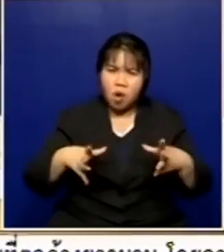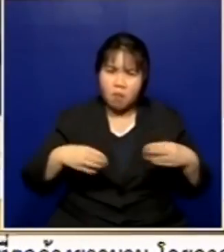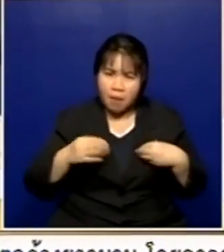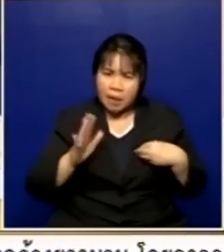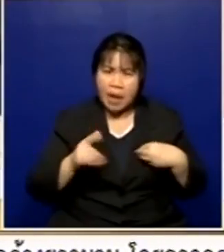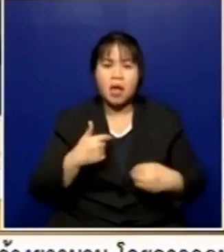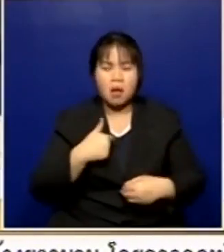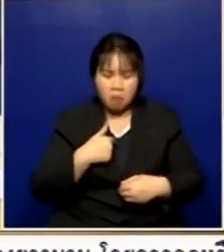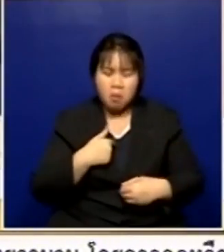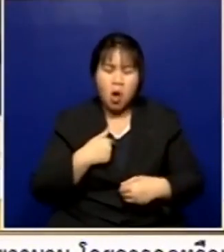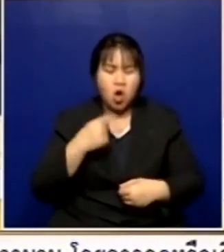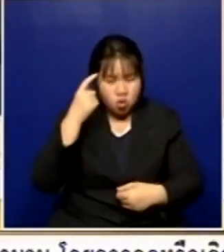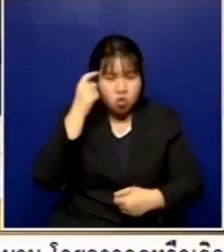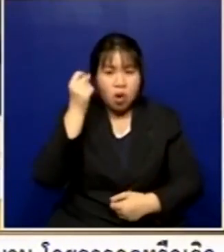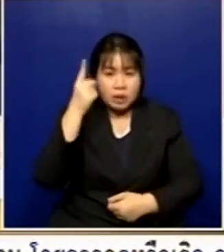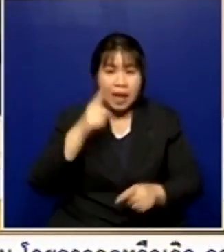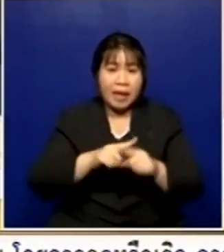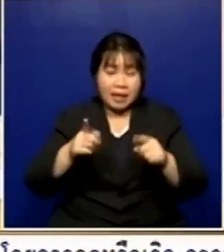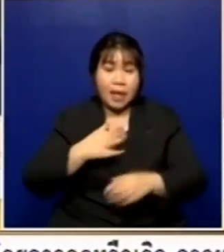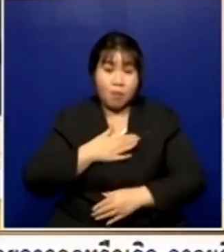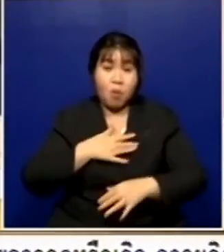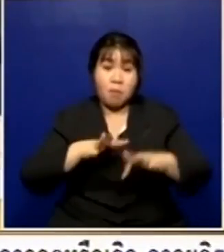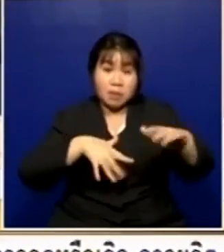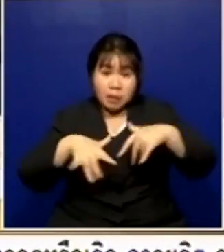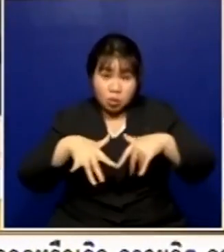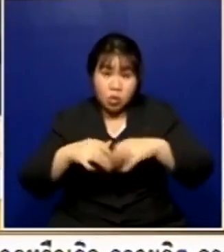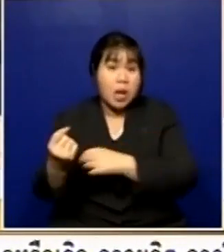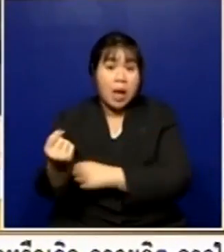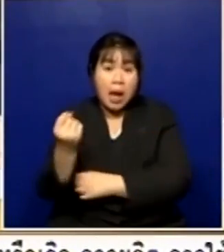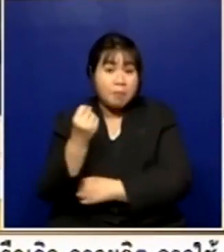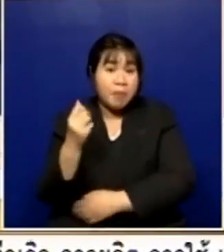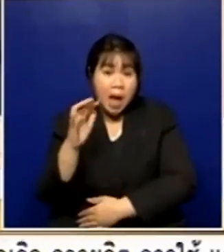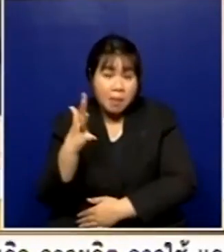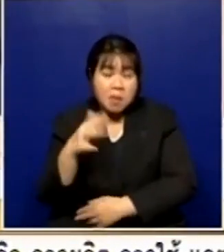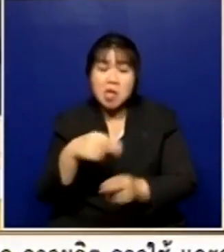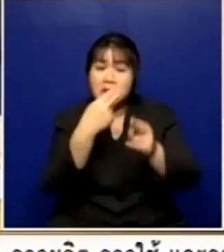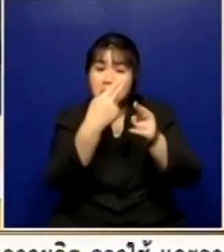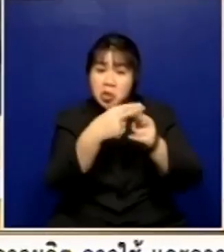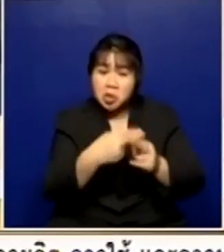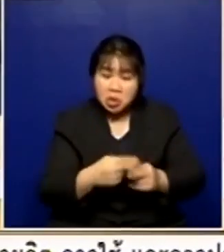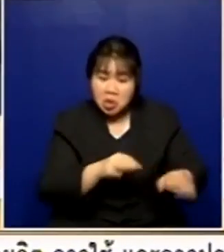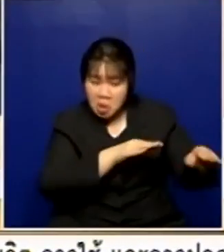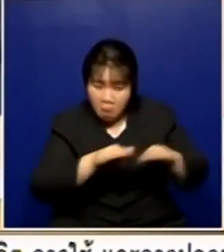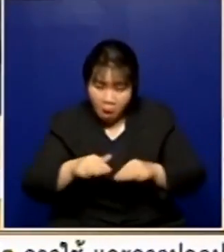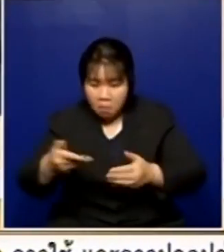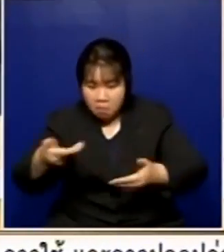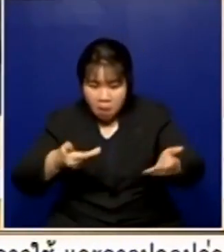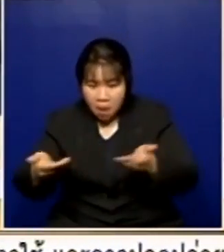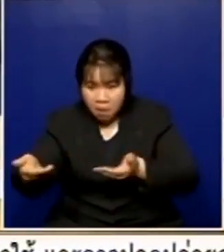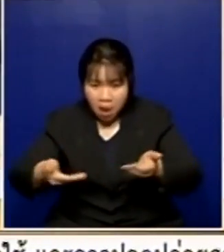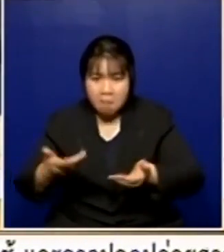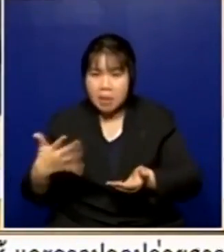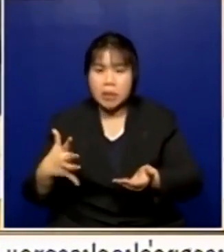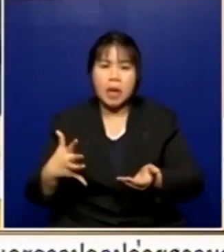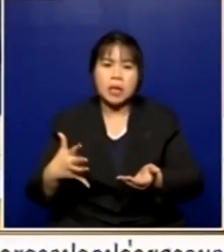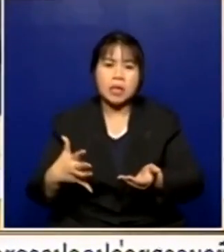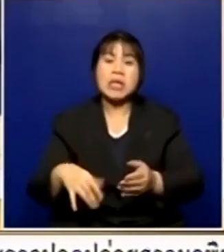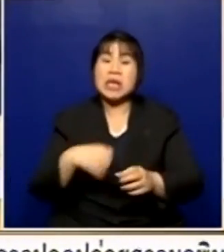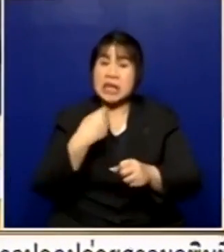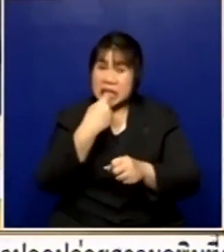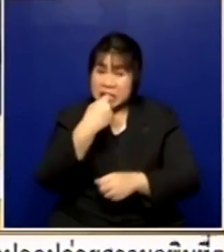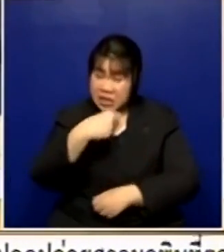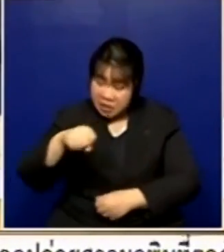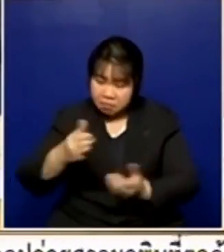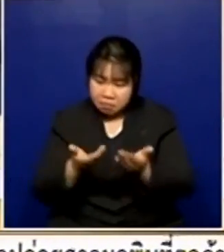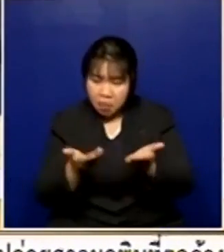ก็เห็นใจท่านนะครับแต่ว่าเราเป็นภาพประชาชนเราไม่ได้มีอำนาจที่จะเข้าชื่อกันแล้วเสนอพร้อมกันหลายฉบับ 10ประเด็นแยกเป็น 10